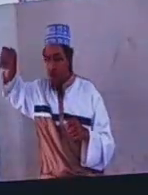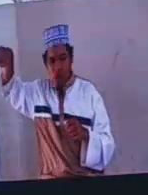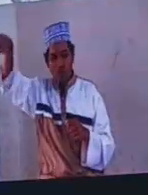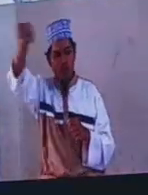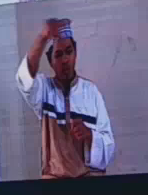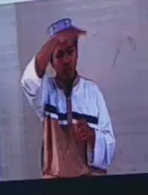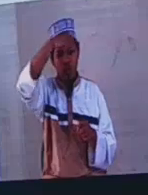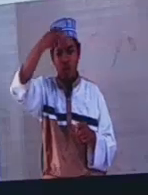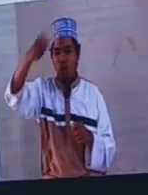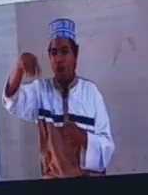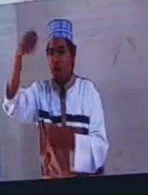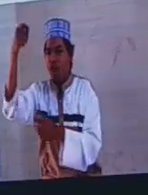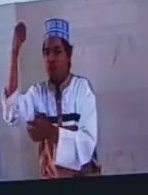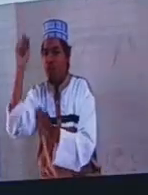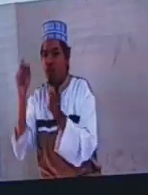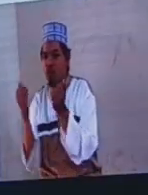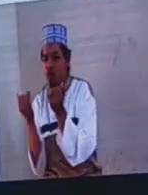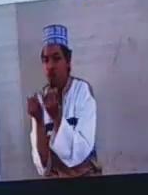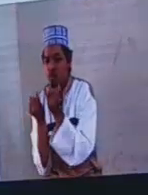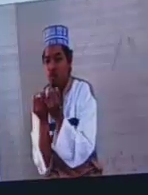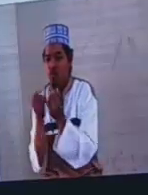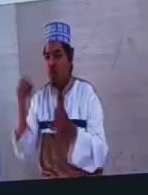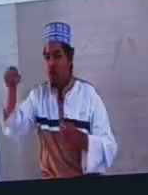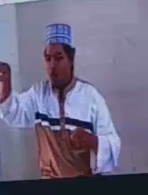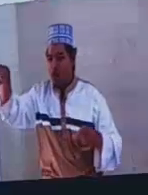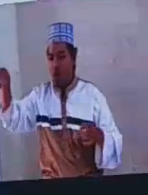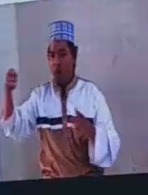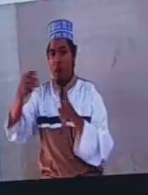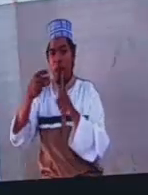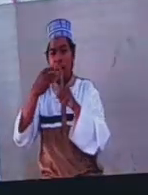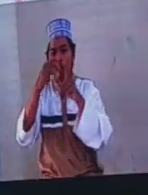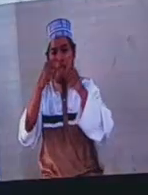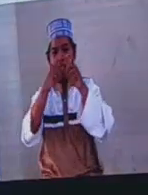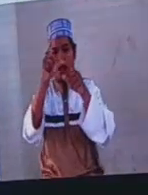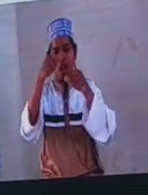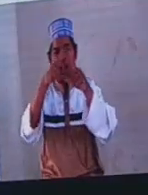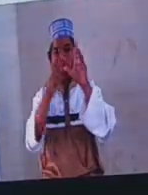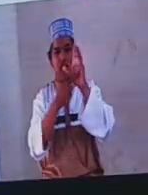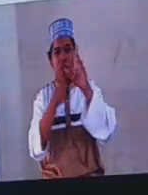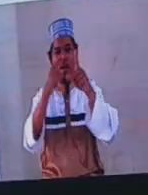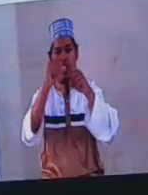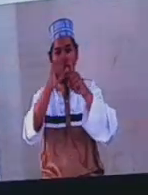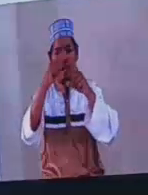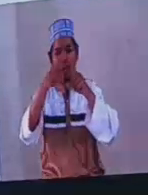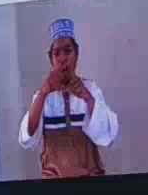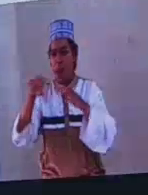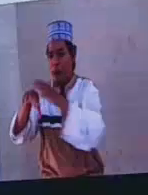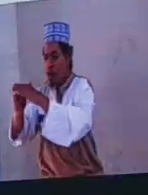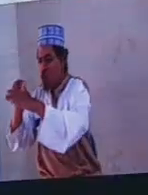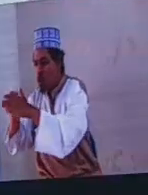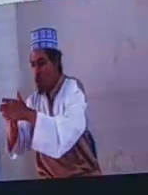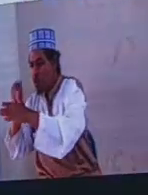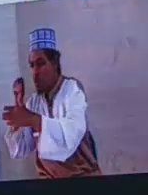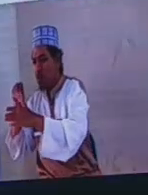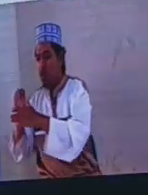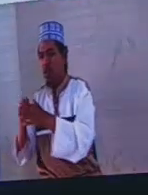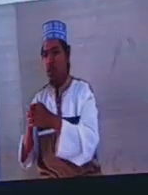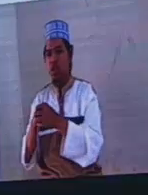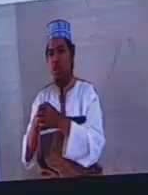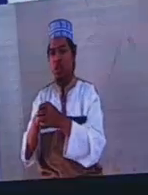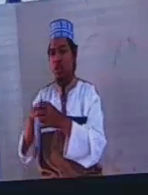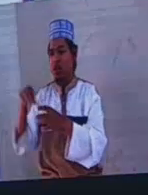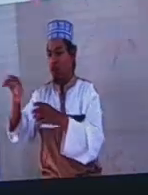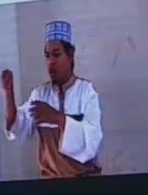untuk mengusir Belanda yang saat itu telah merampok hasil sumber daya alam yang dimiliki oleh Indonesia, dan